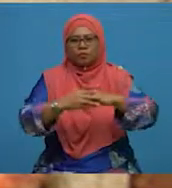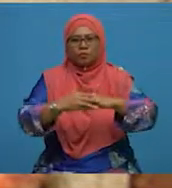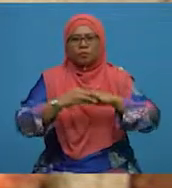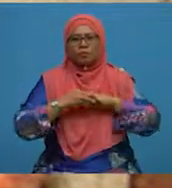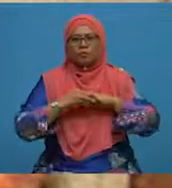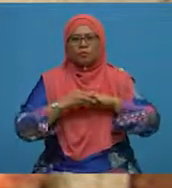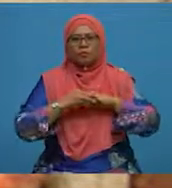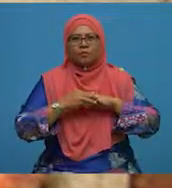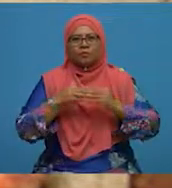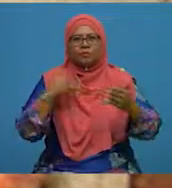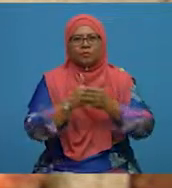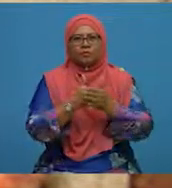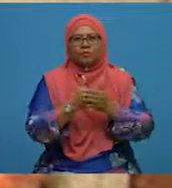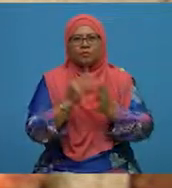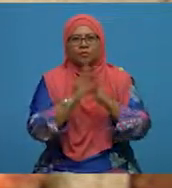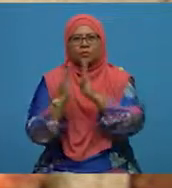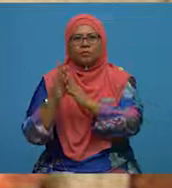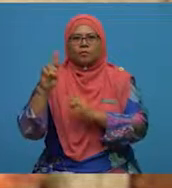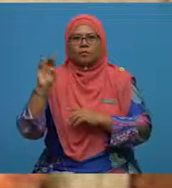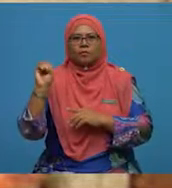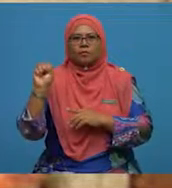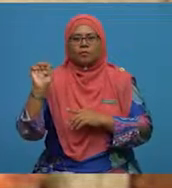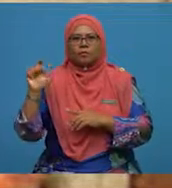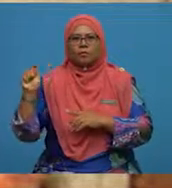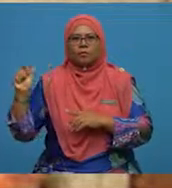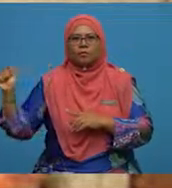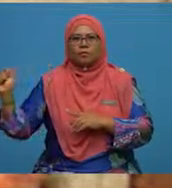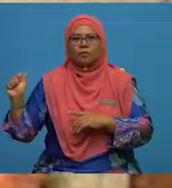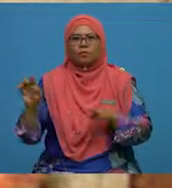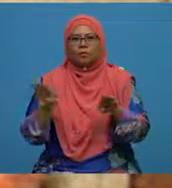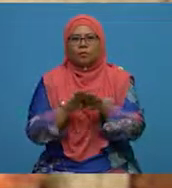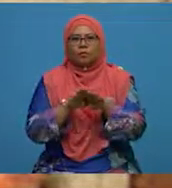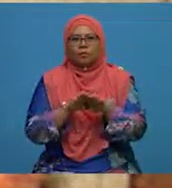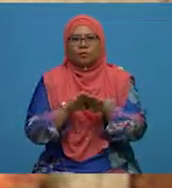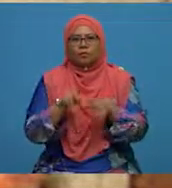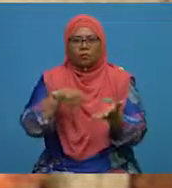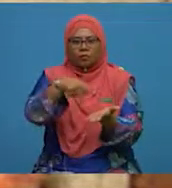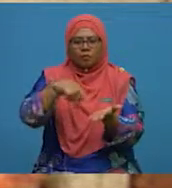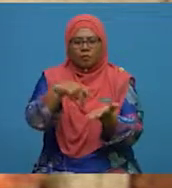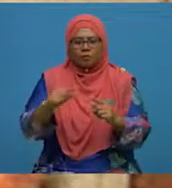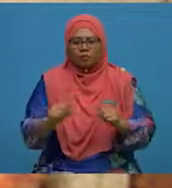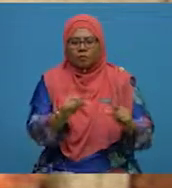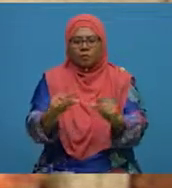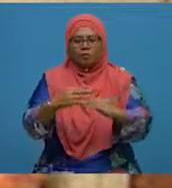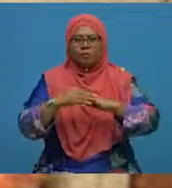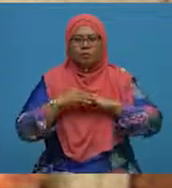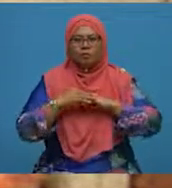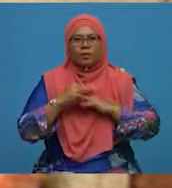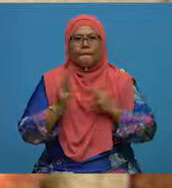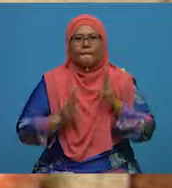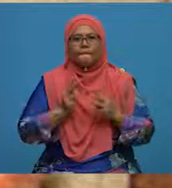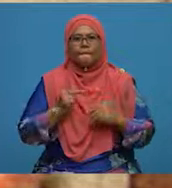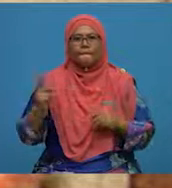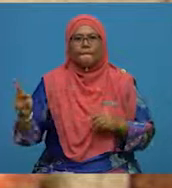Rosetta untuk menjadikan bandar tersebut sebagai pusat gerakan British,